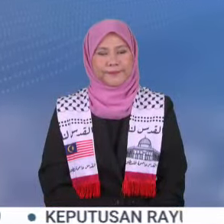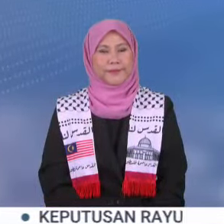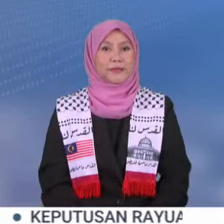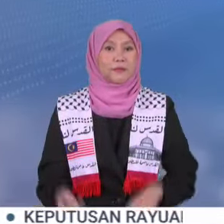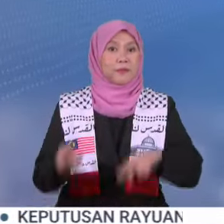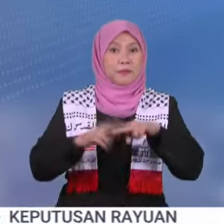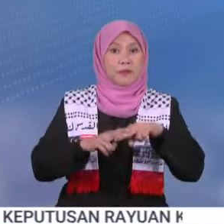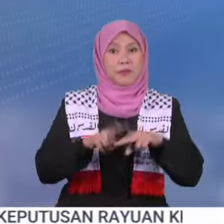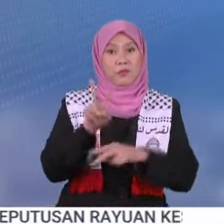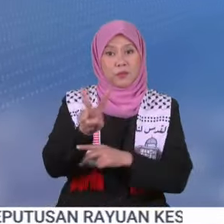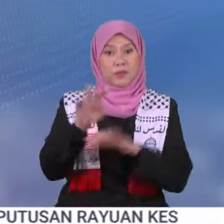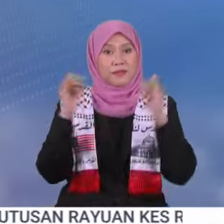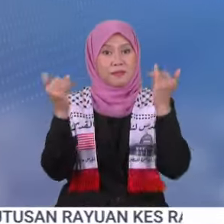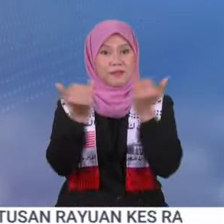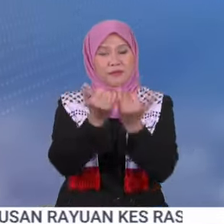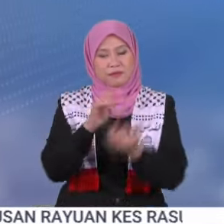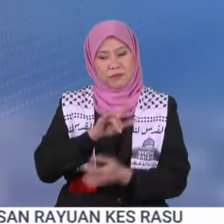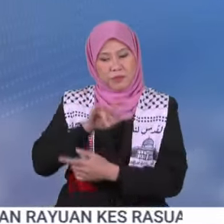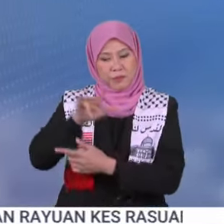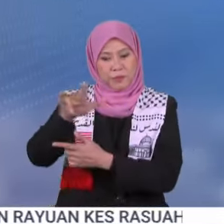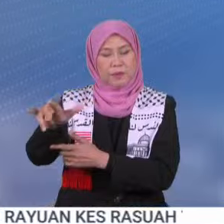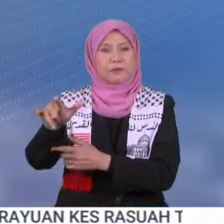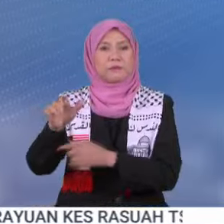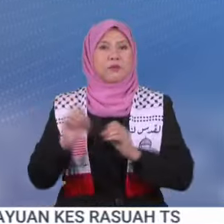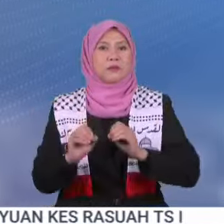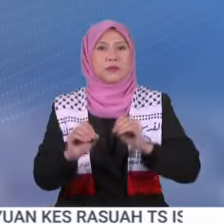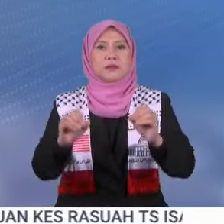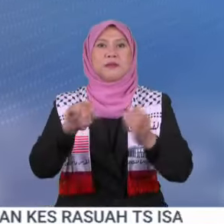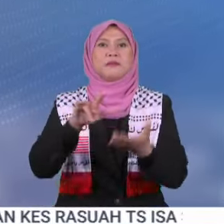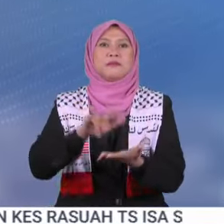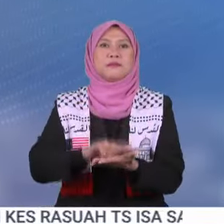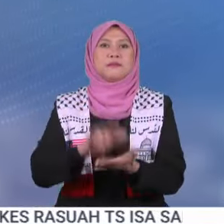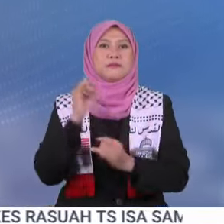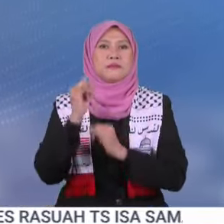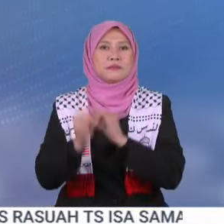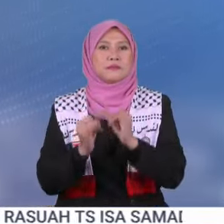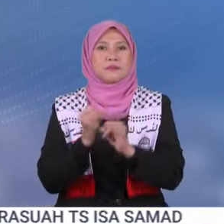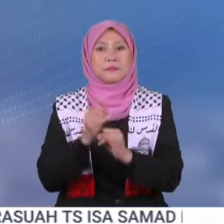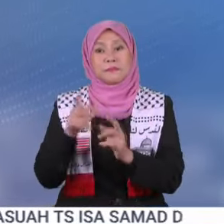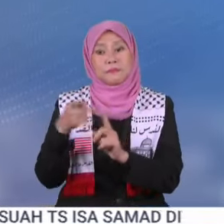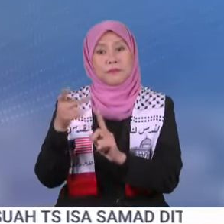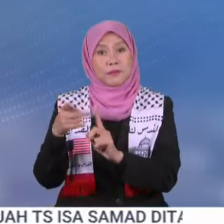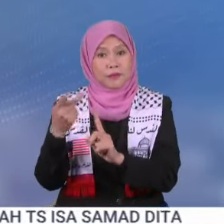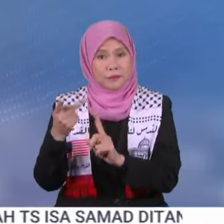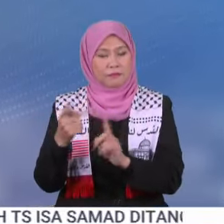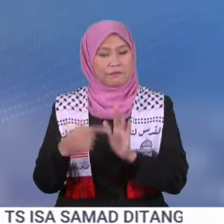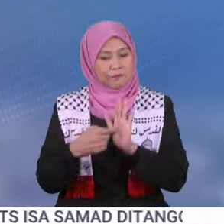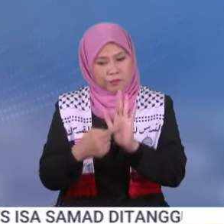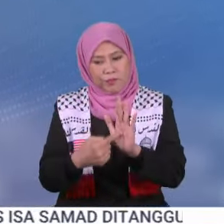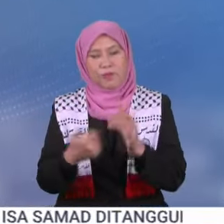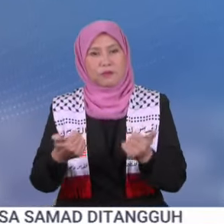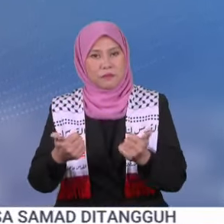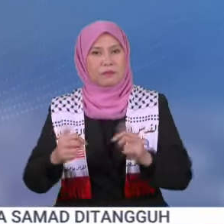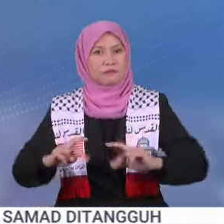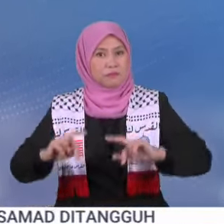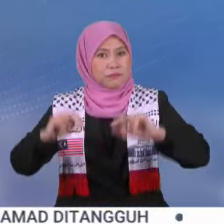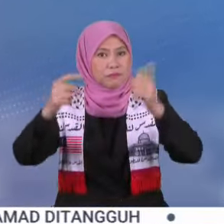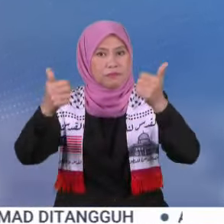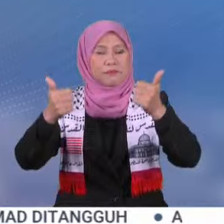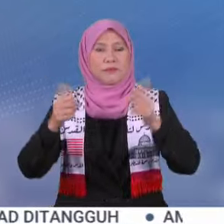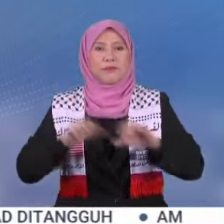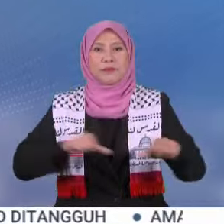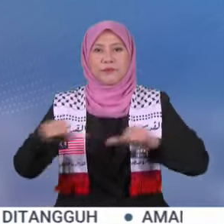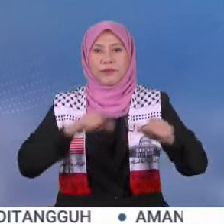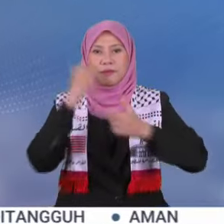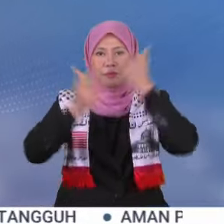pertambahan dua Syarikat penerbangan Global yang beroperasi di lapangan terbang antarabangsa Pulau Pinang menandakan pemulihan berterusan dalam